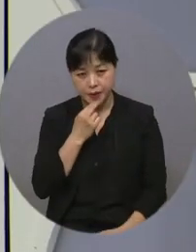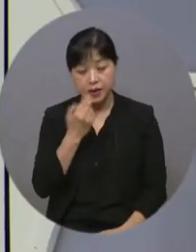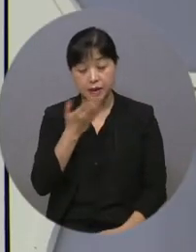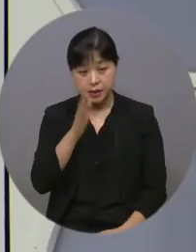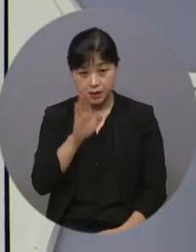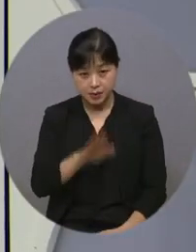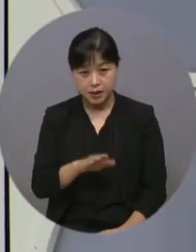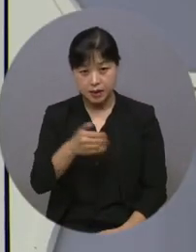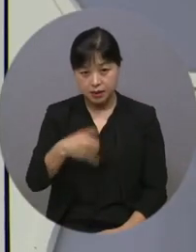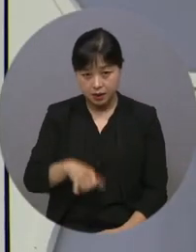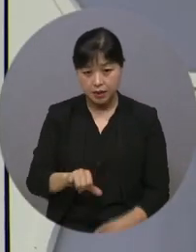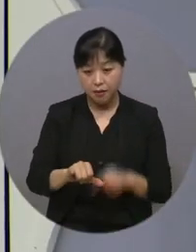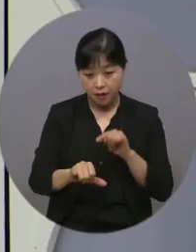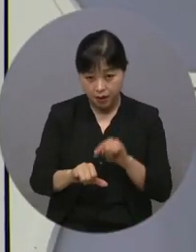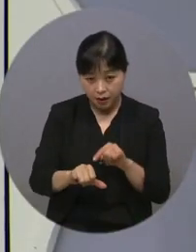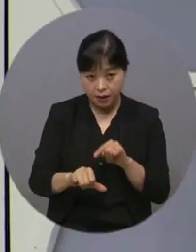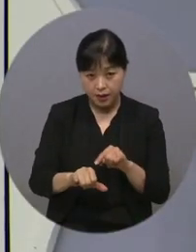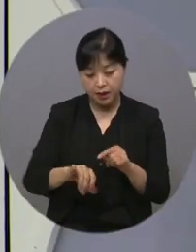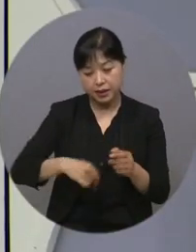아이들에게